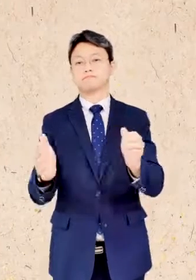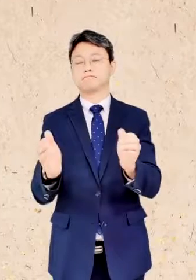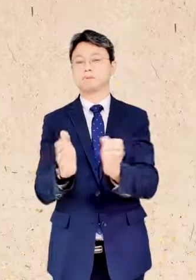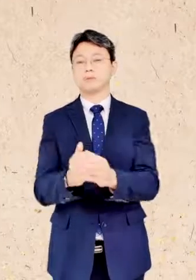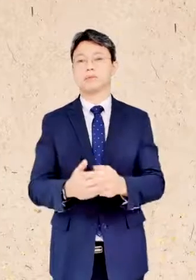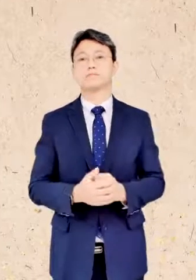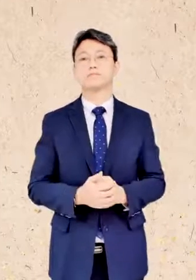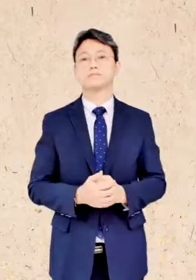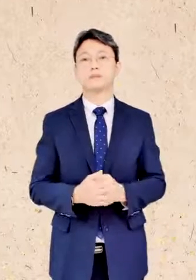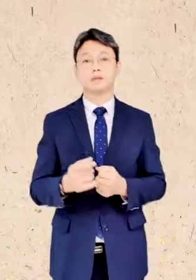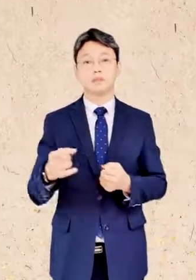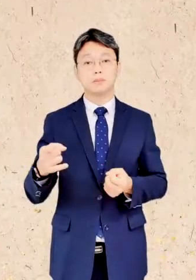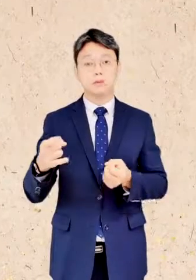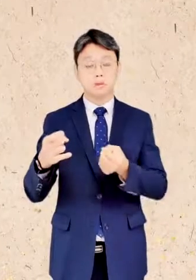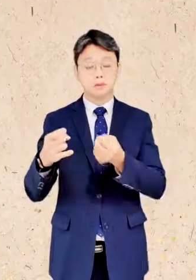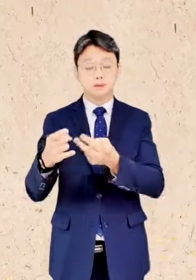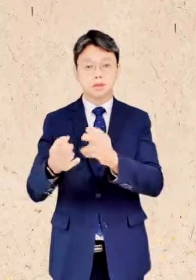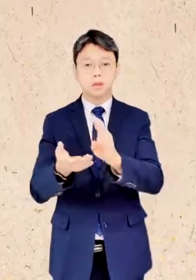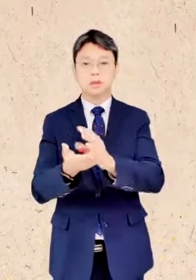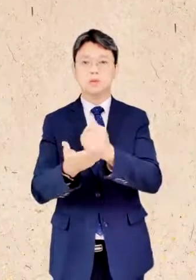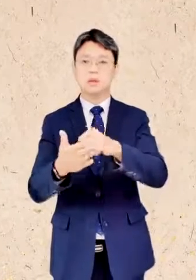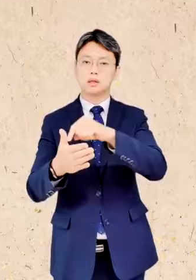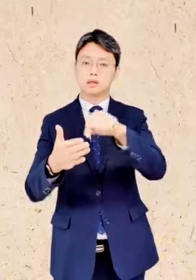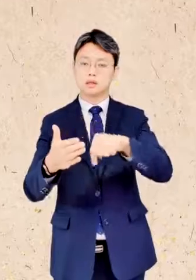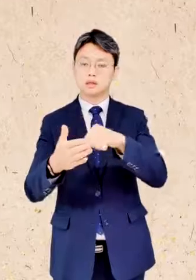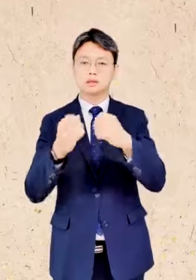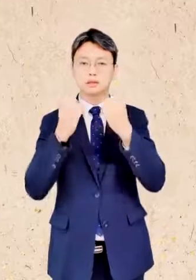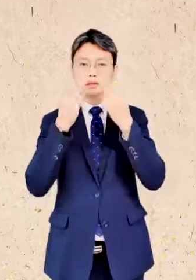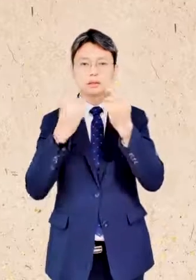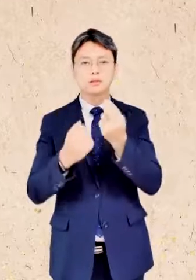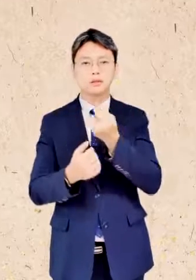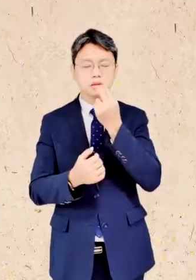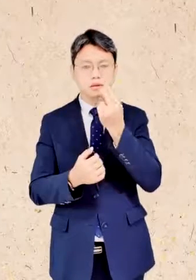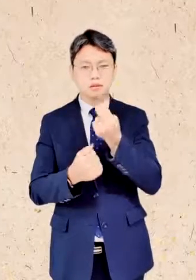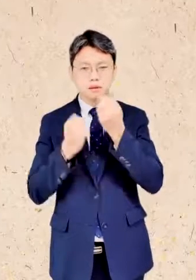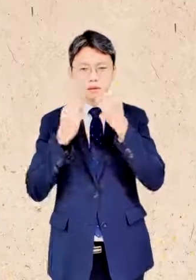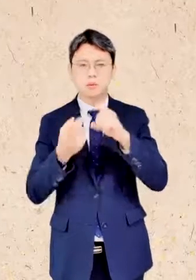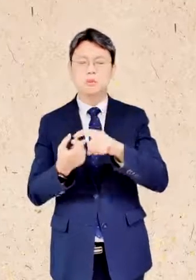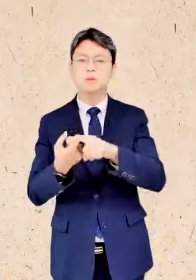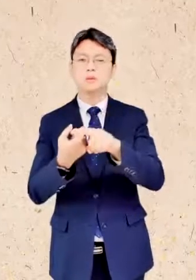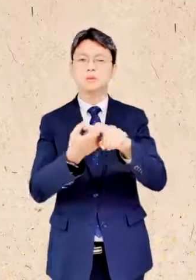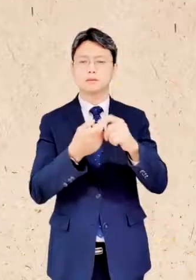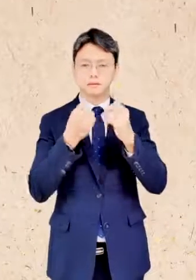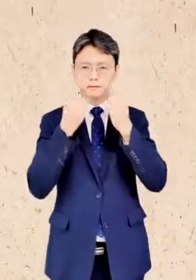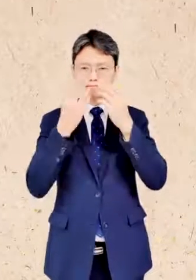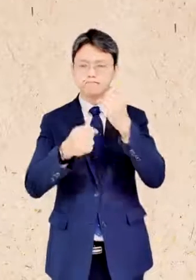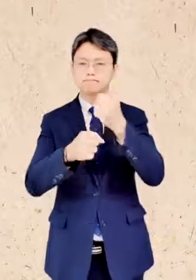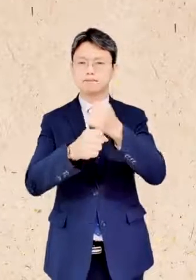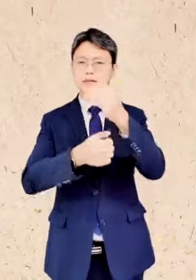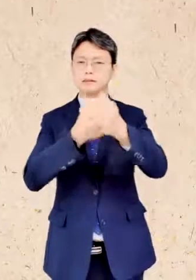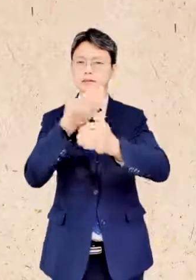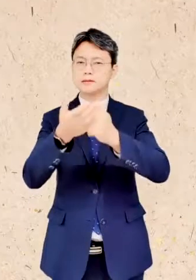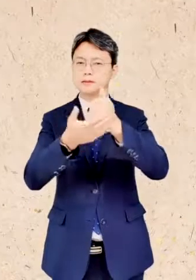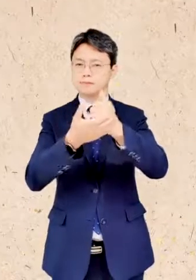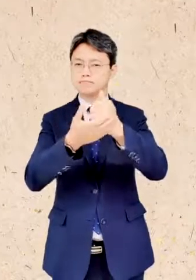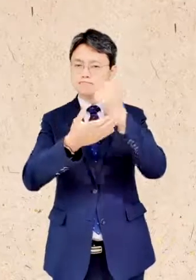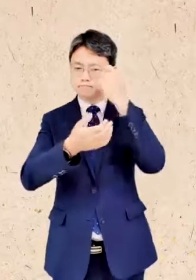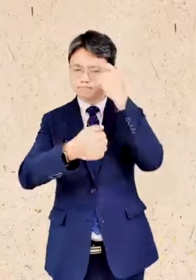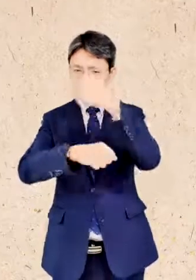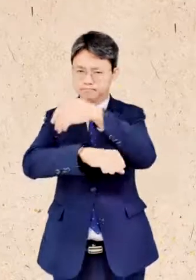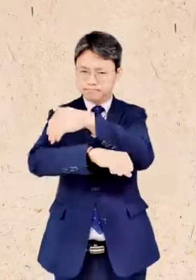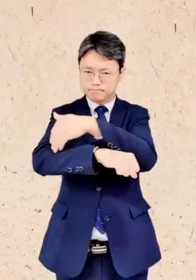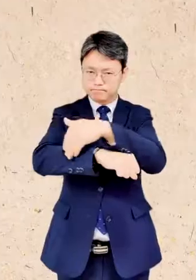하였습니다. 에베소서는 그리스도 안에서 새 생명을 주시고 새 공동체를 창조하시려는